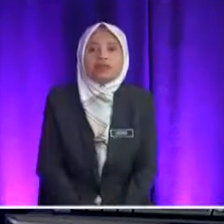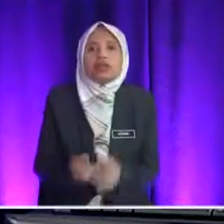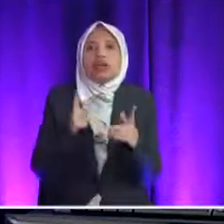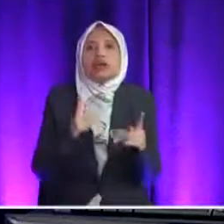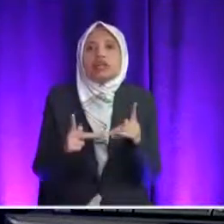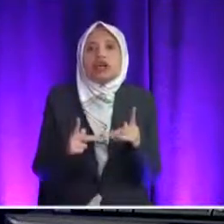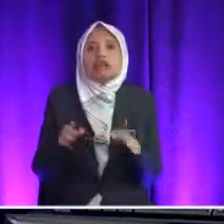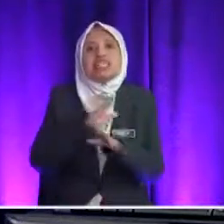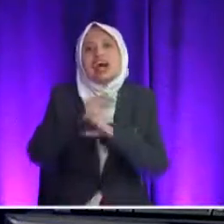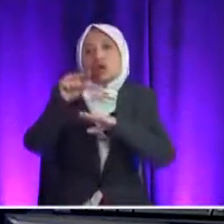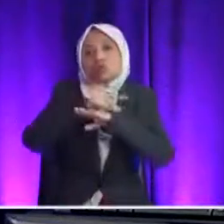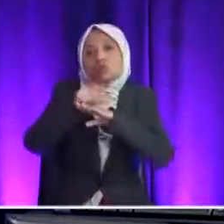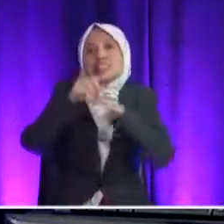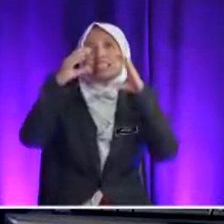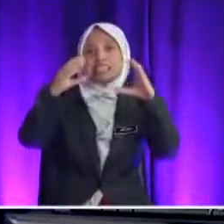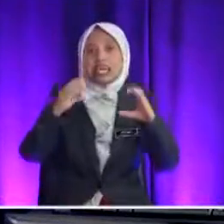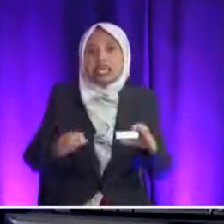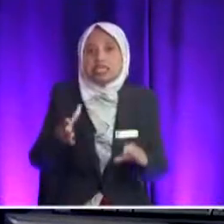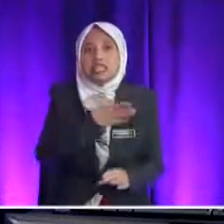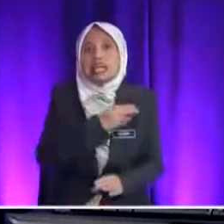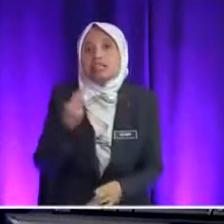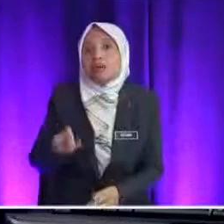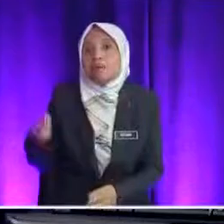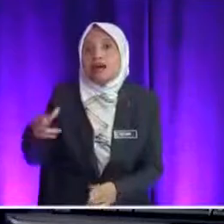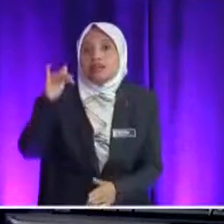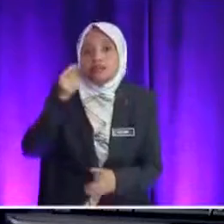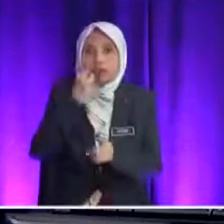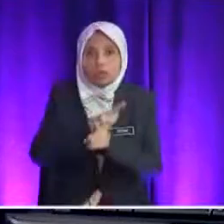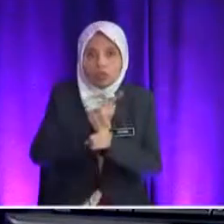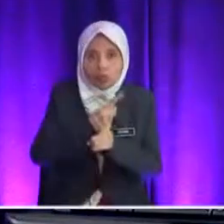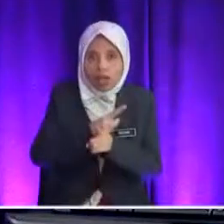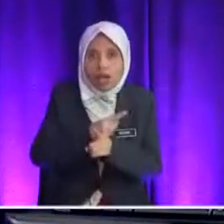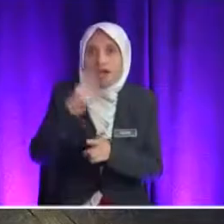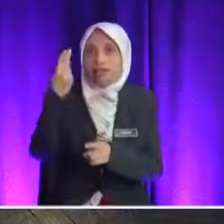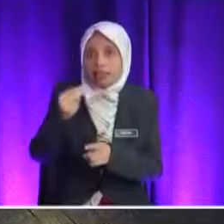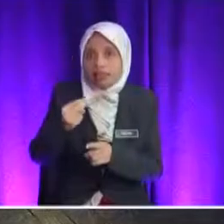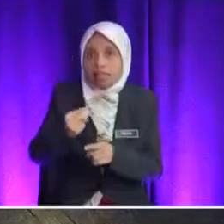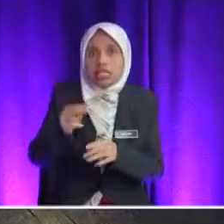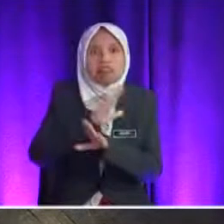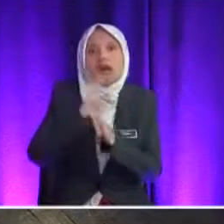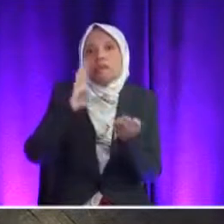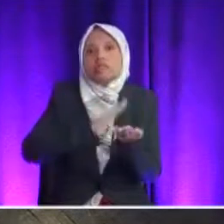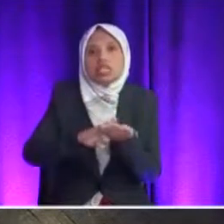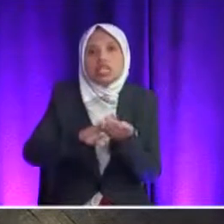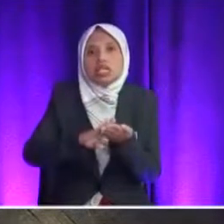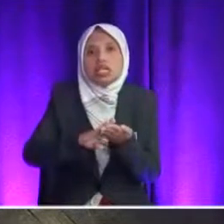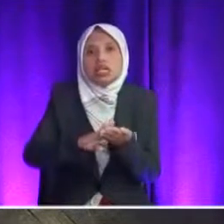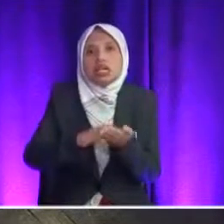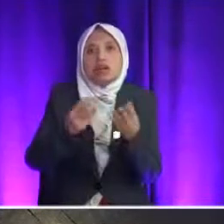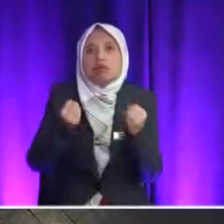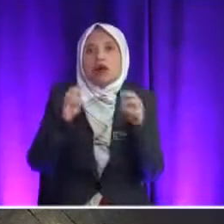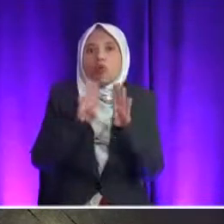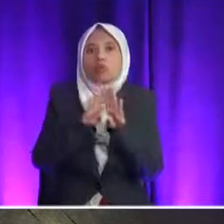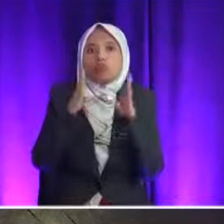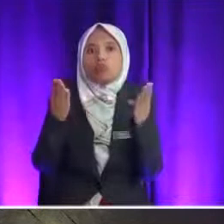tahun TNI yang betul tidak mau nyoba hanya betul nanti kena kita posisi itu jadi kalau kita buka script kita